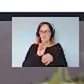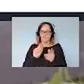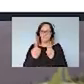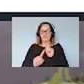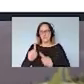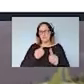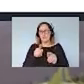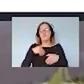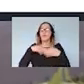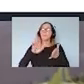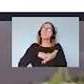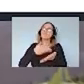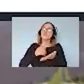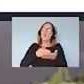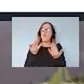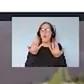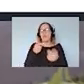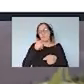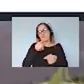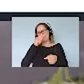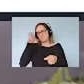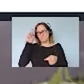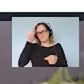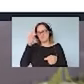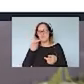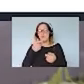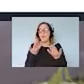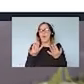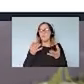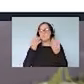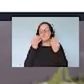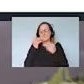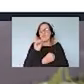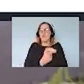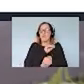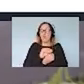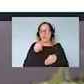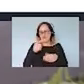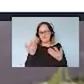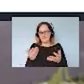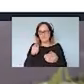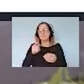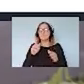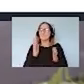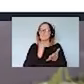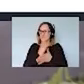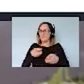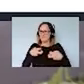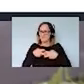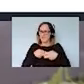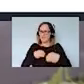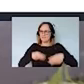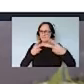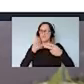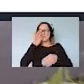kilka ciekawych przykładów, które dla mnie są inspiracją edukacyjną w ostatnich miesiącach w edukacji zdalnej, zwłaszcza kiedy dzieciaki,